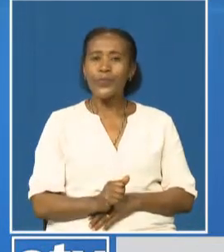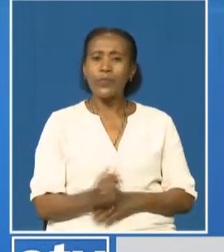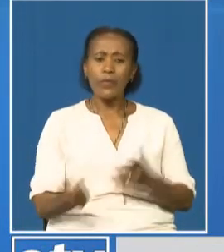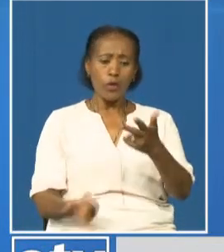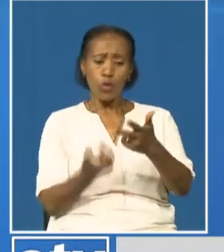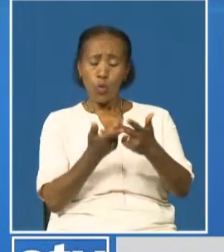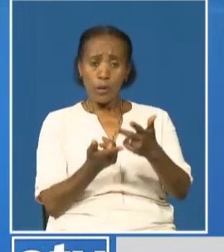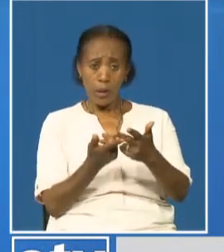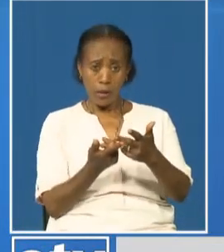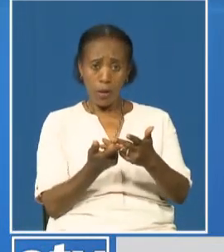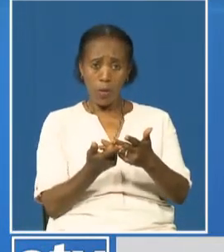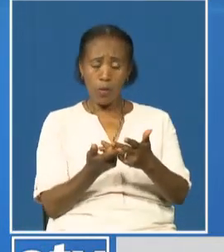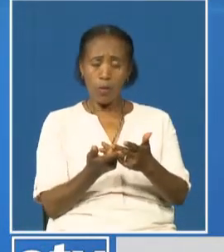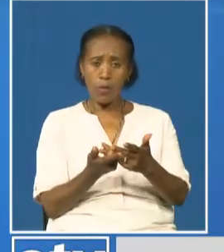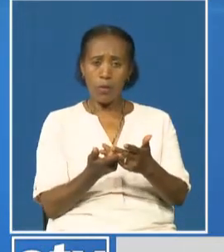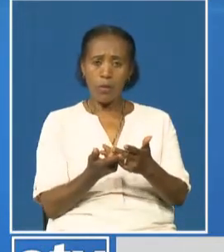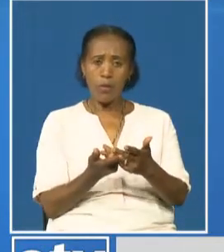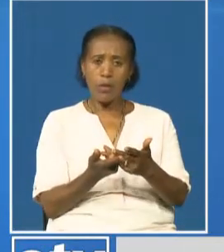ሶስተኛው